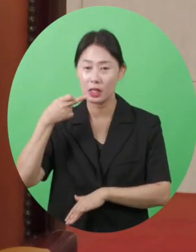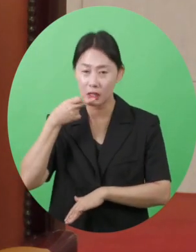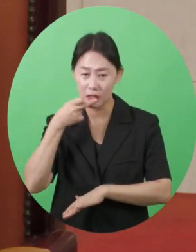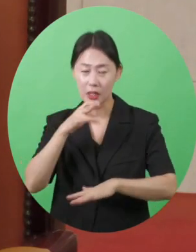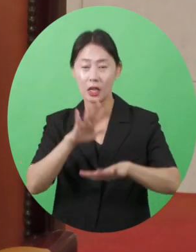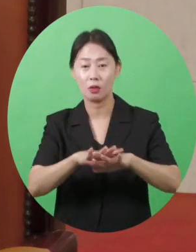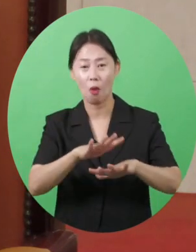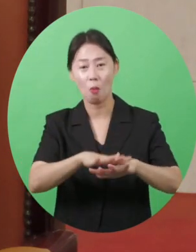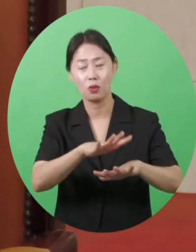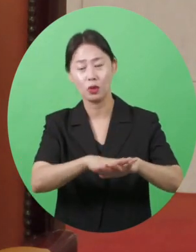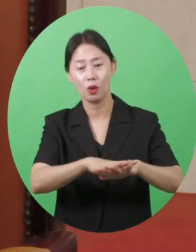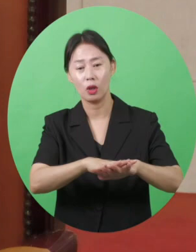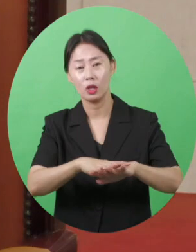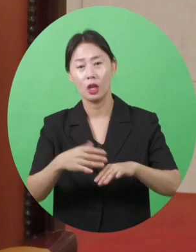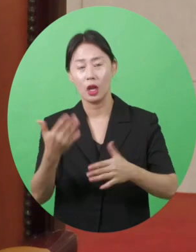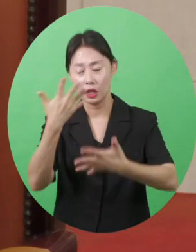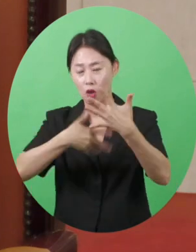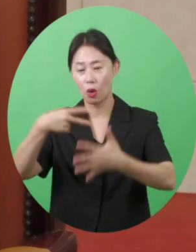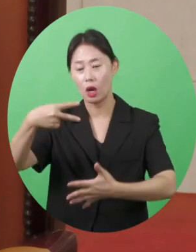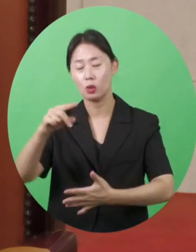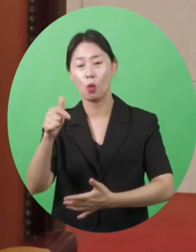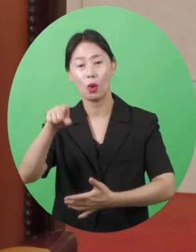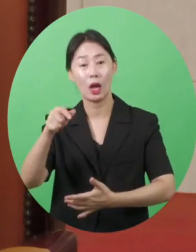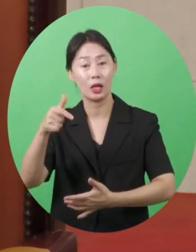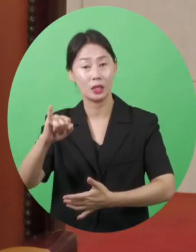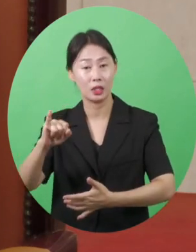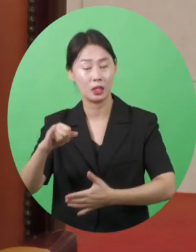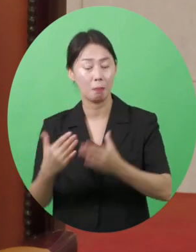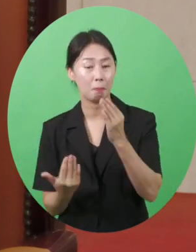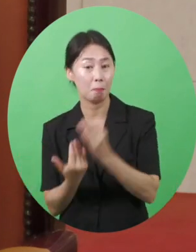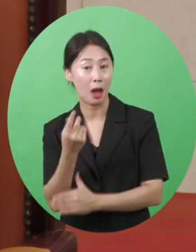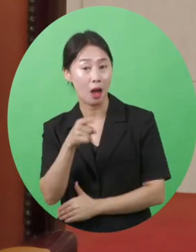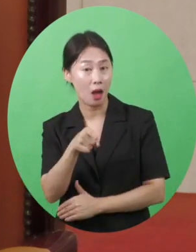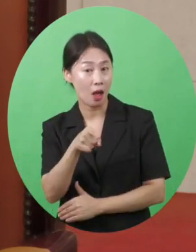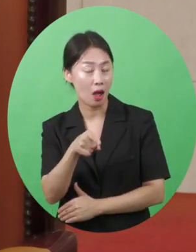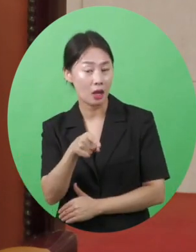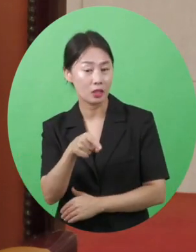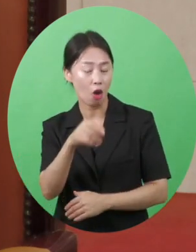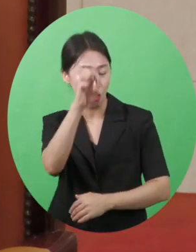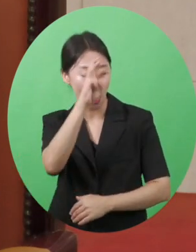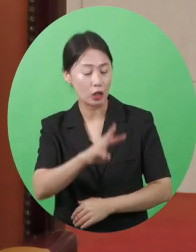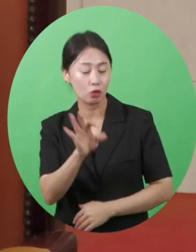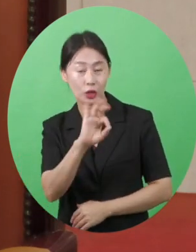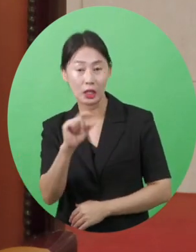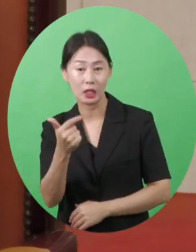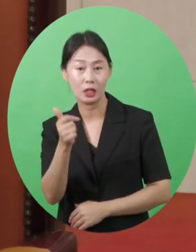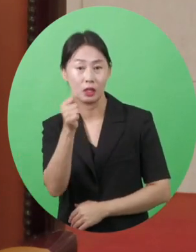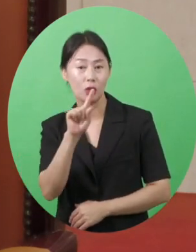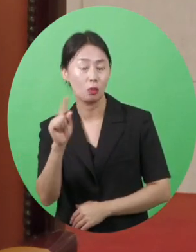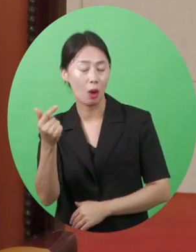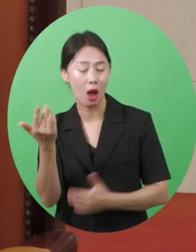또 영화 도가니에 나왔던 광주 인하학교 사건들을 통해서 이제 장애인들에 대한 인권 문제 또 학대